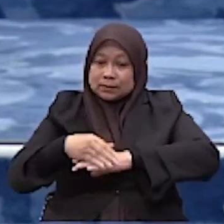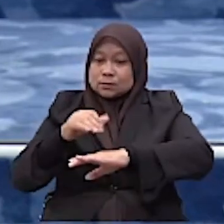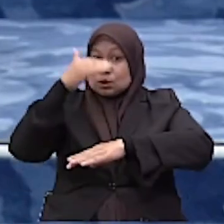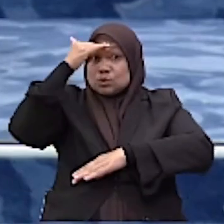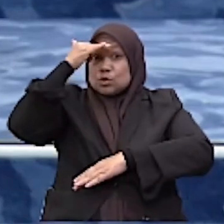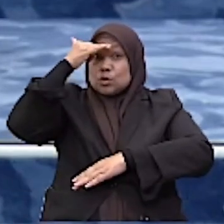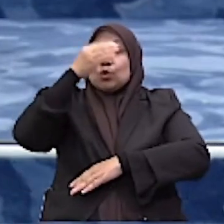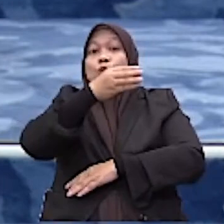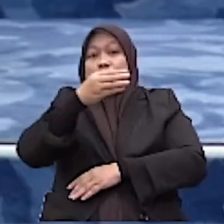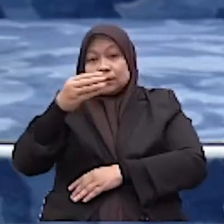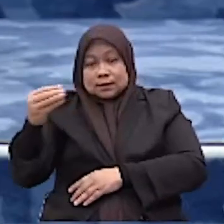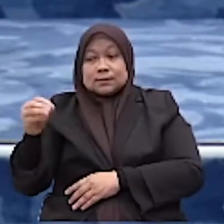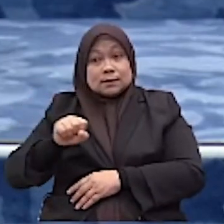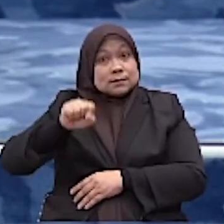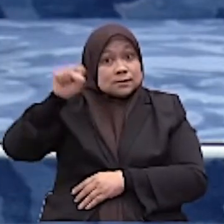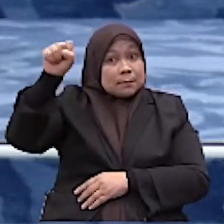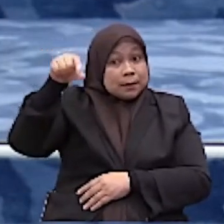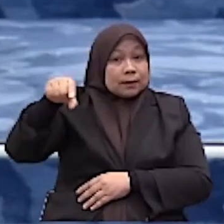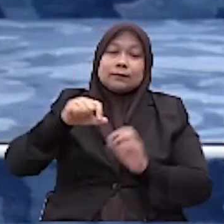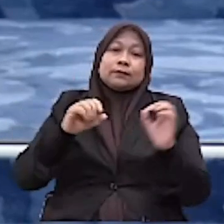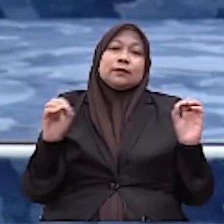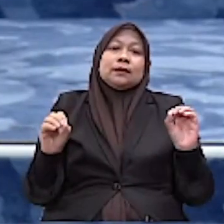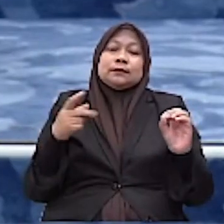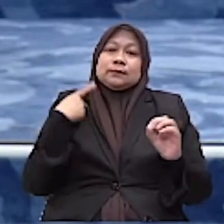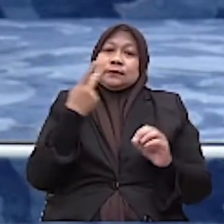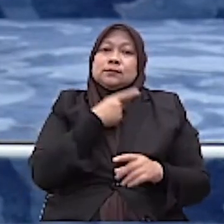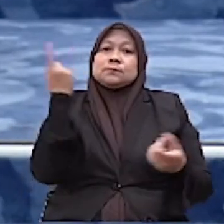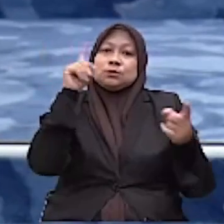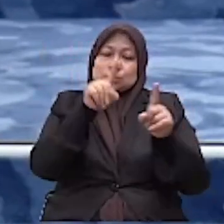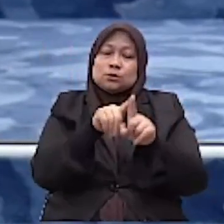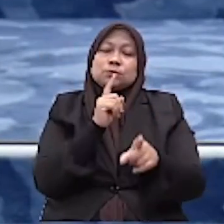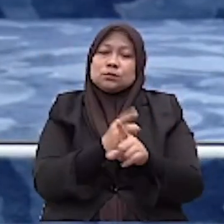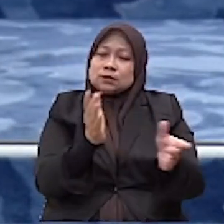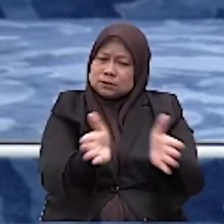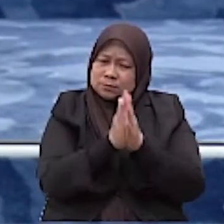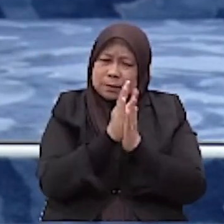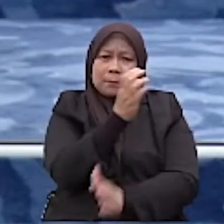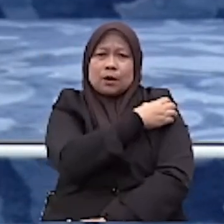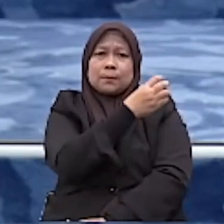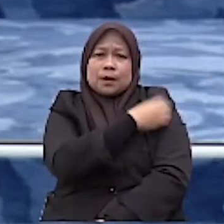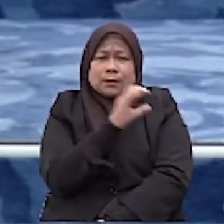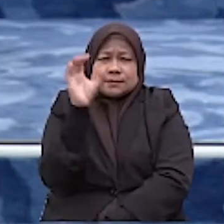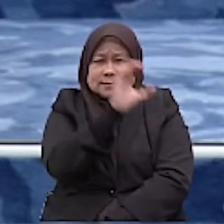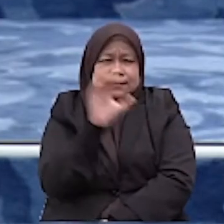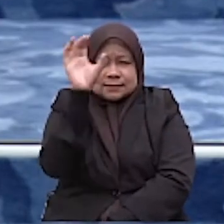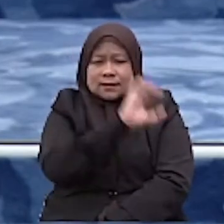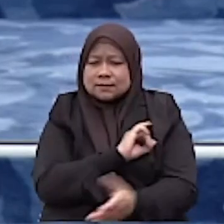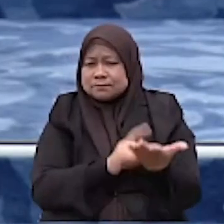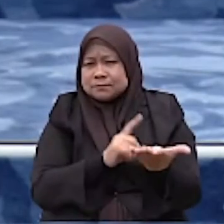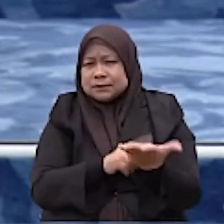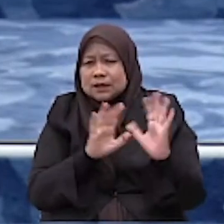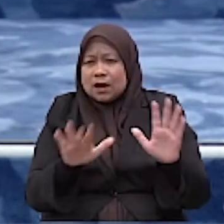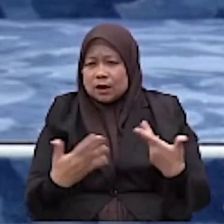dan kemudian Sabah yang tak dapat kita setujui Walaupun saya sudah minta pegawai cari Jalan runding